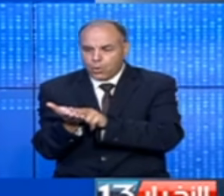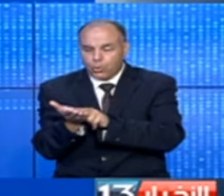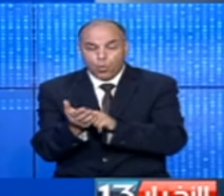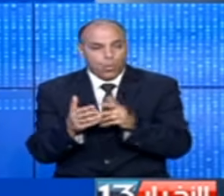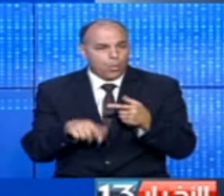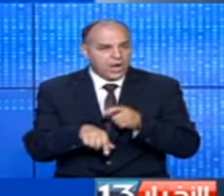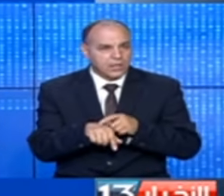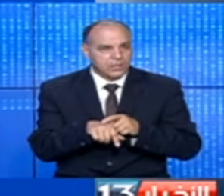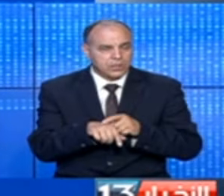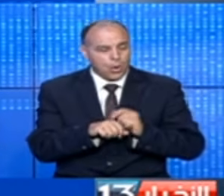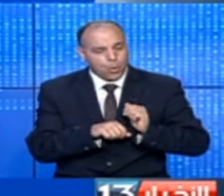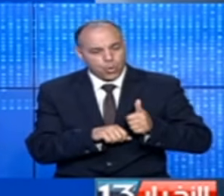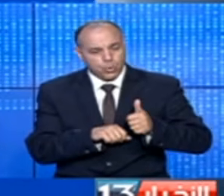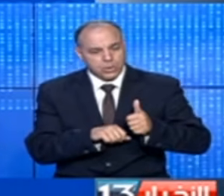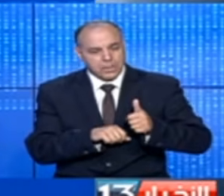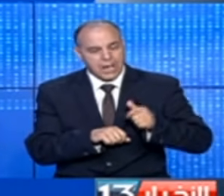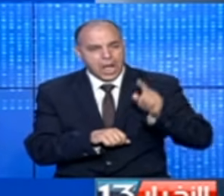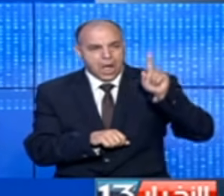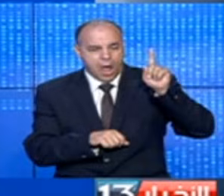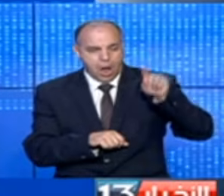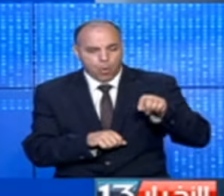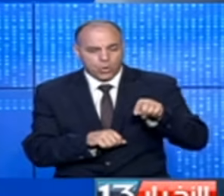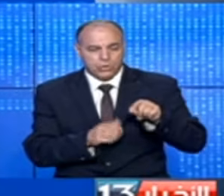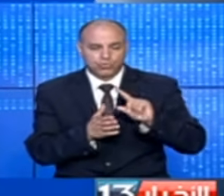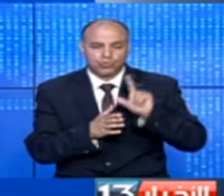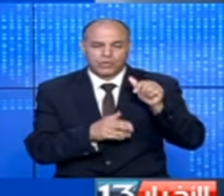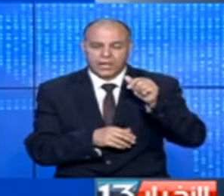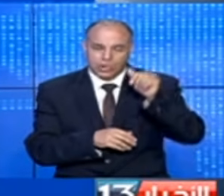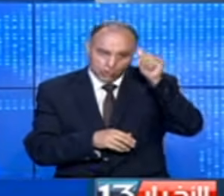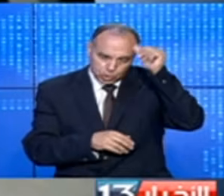بداية من يوم غد أول أيام شهر جويلية.